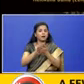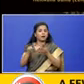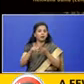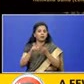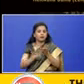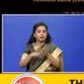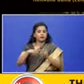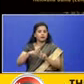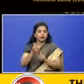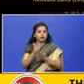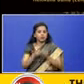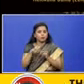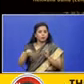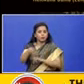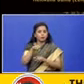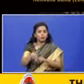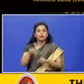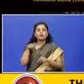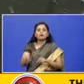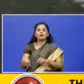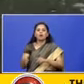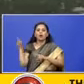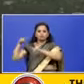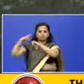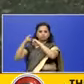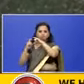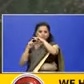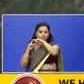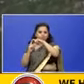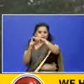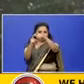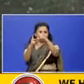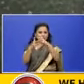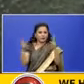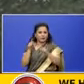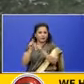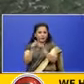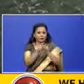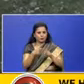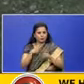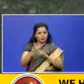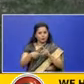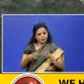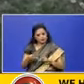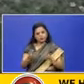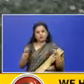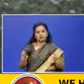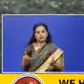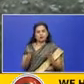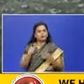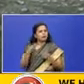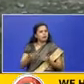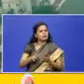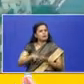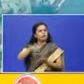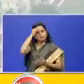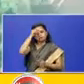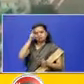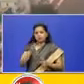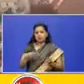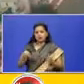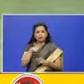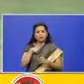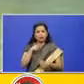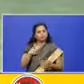लिए रोपवे के शिलान्यास का भी सौभाग्य मिला है। हमें हमारे गुरुओं के विचारों से लगातार सीखना है, उनके